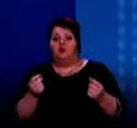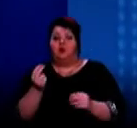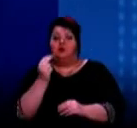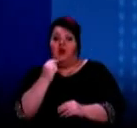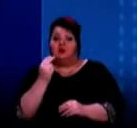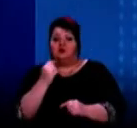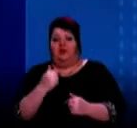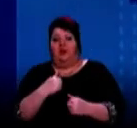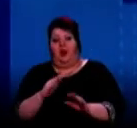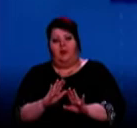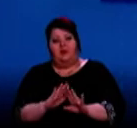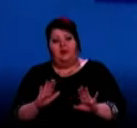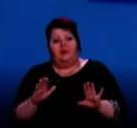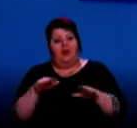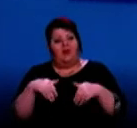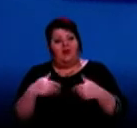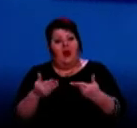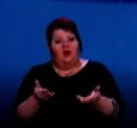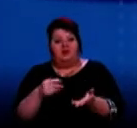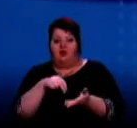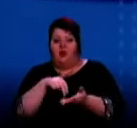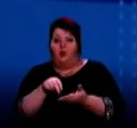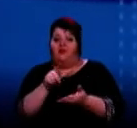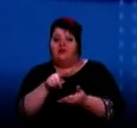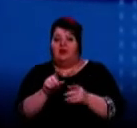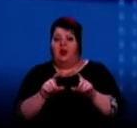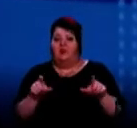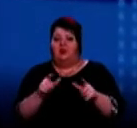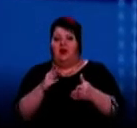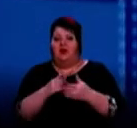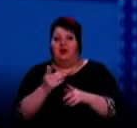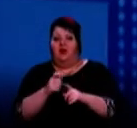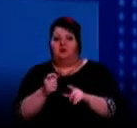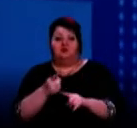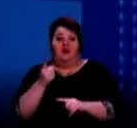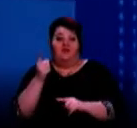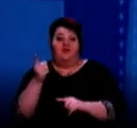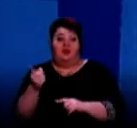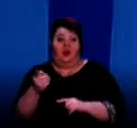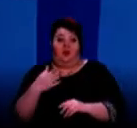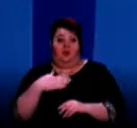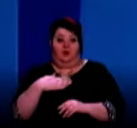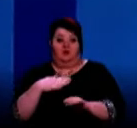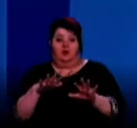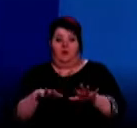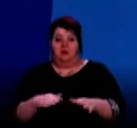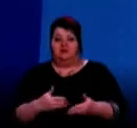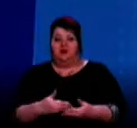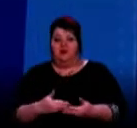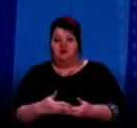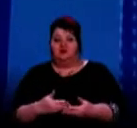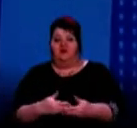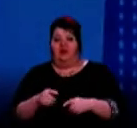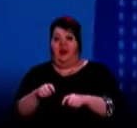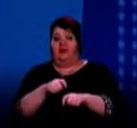я би не радила купувати в тих магазинах, які є досить віддаленими від нашого місця проживання. В принципі,